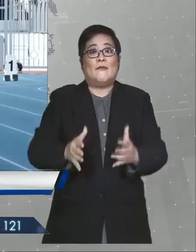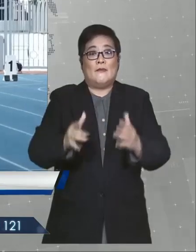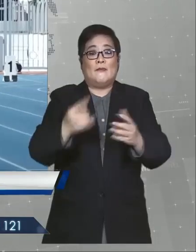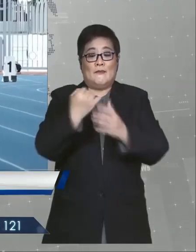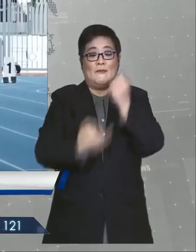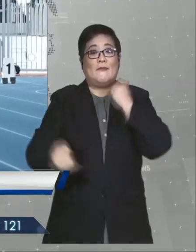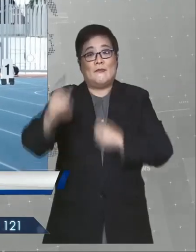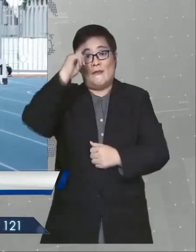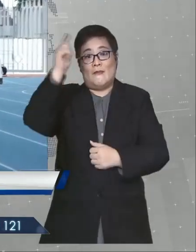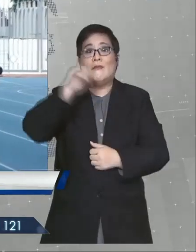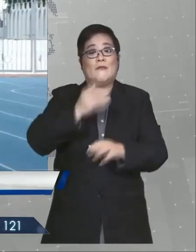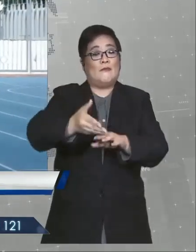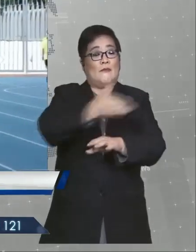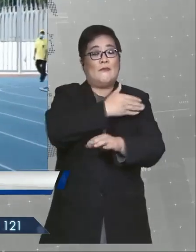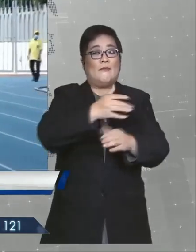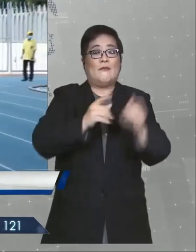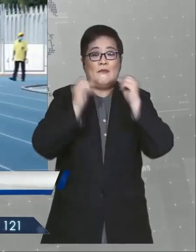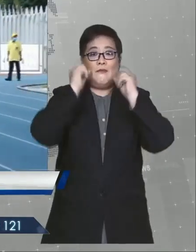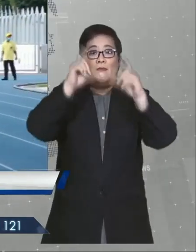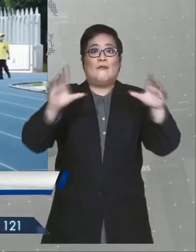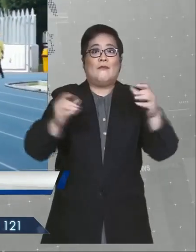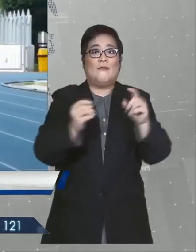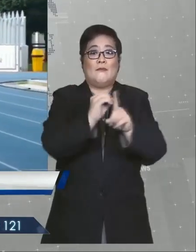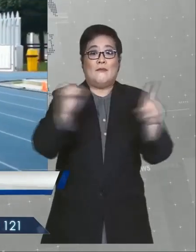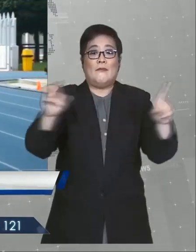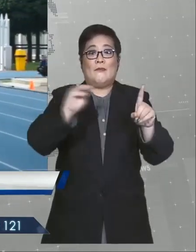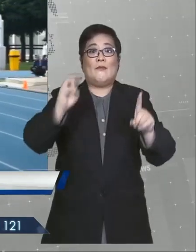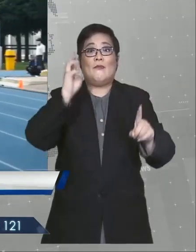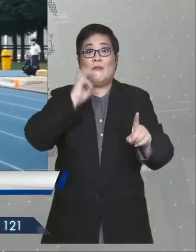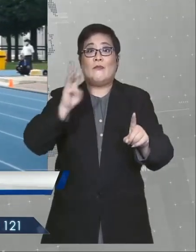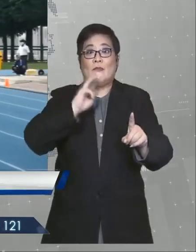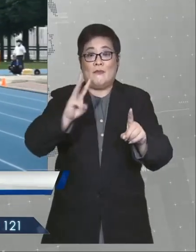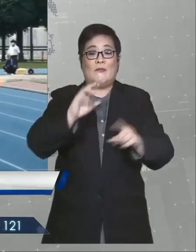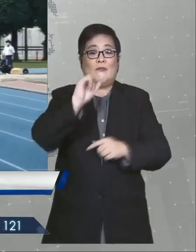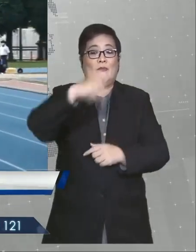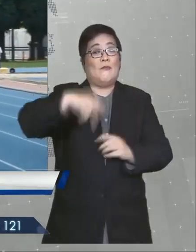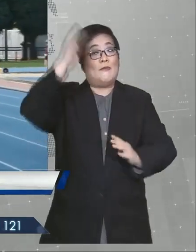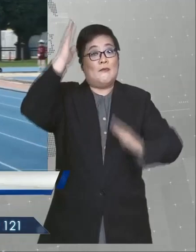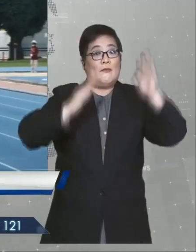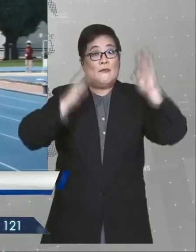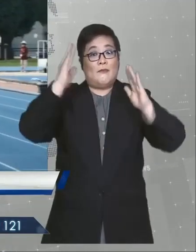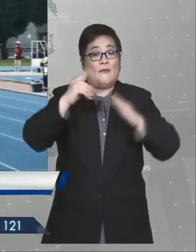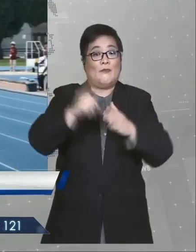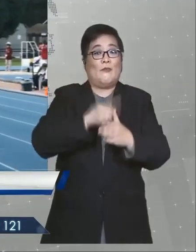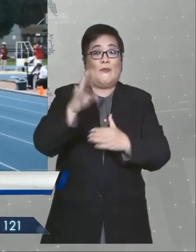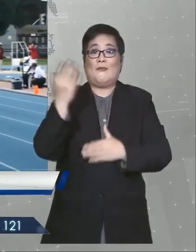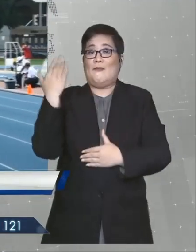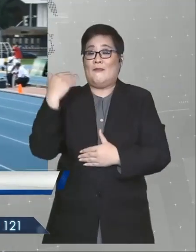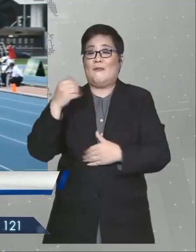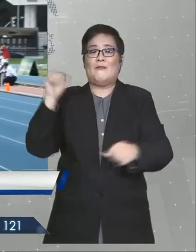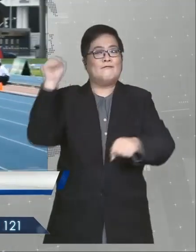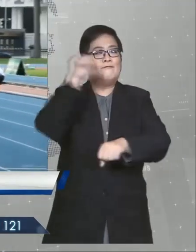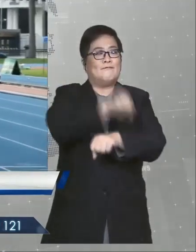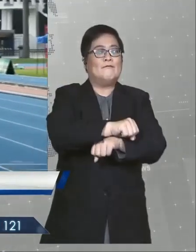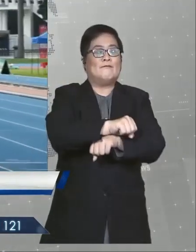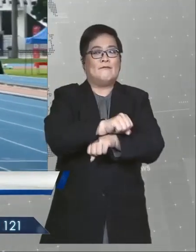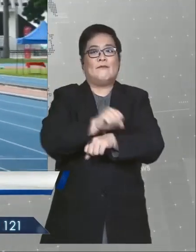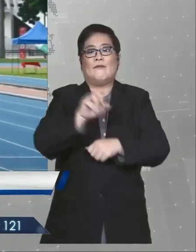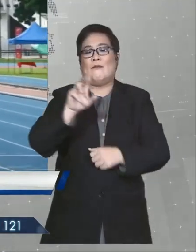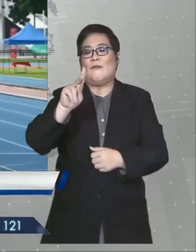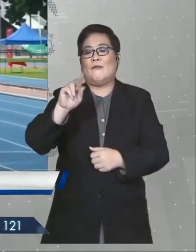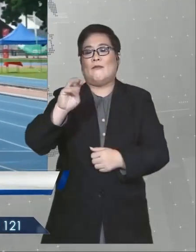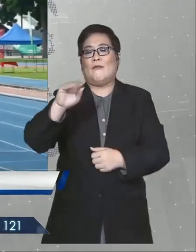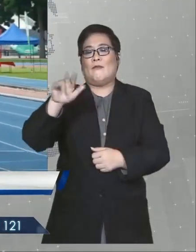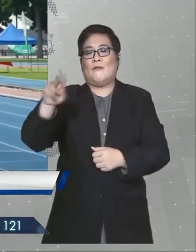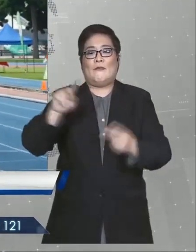itu sebelum ini mencipta kejutan dalam acara 100 meter wanita dalam kejohanan Grand Prix GP Malaysia April lalu apabila menewaskan nama besar antaranya Esko